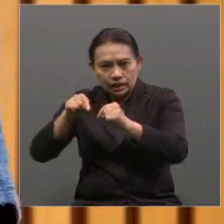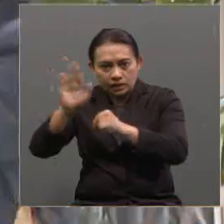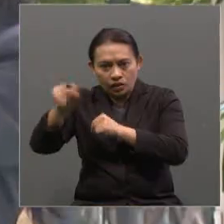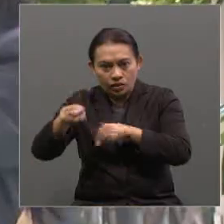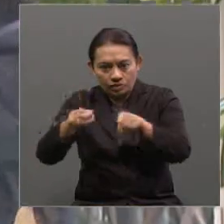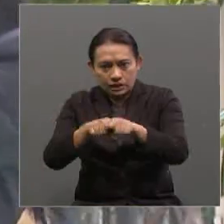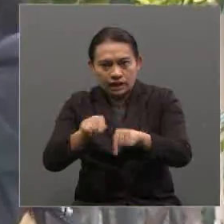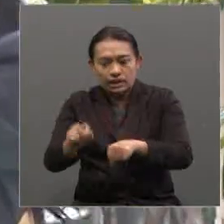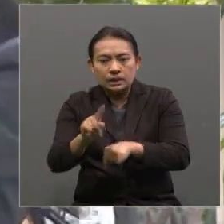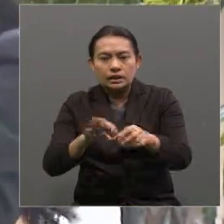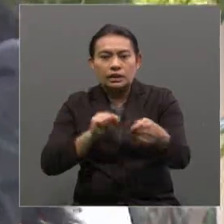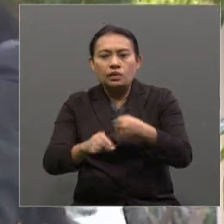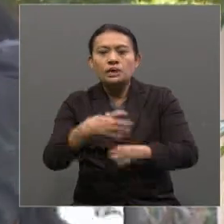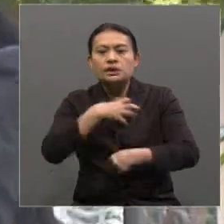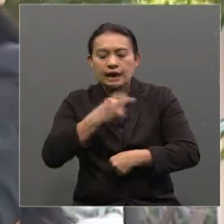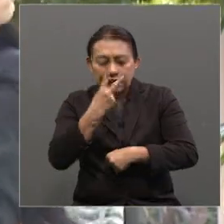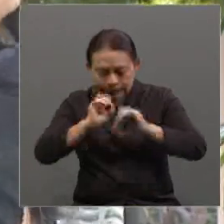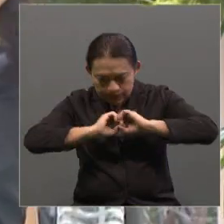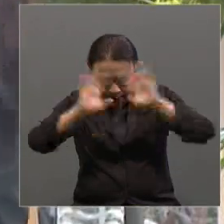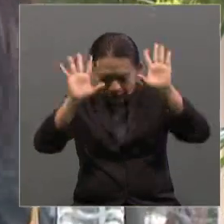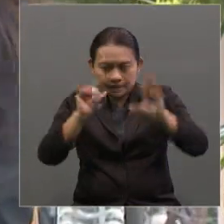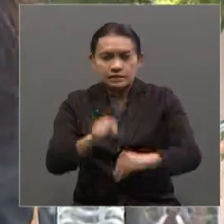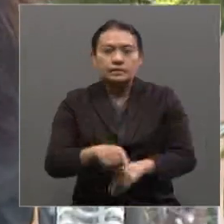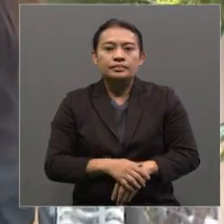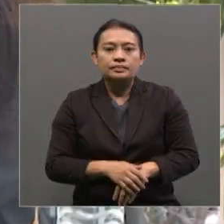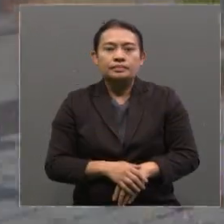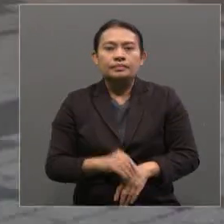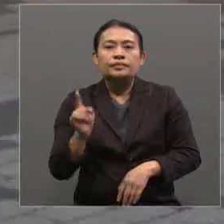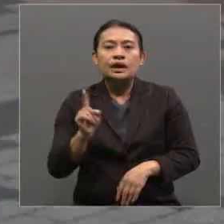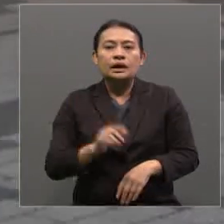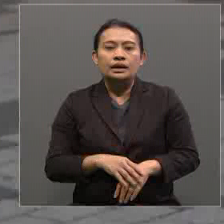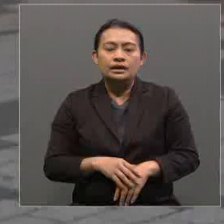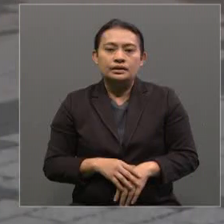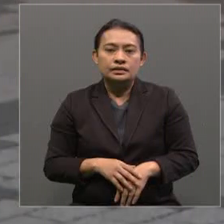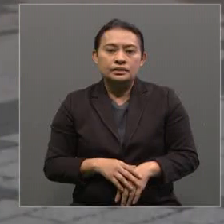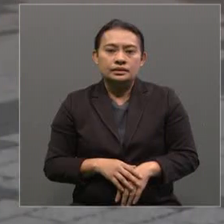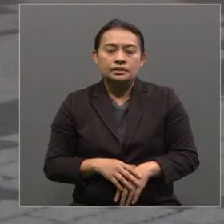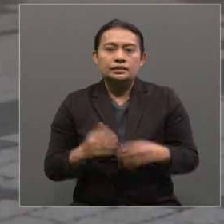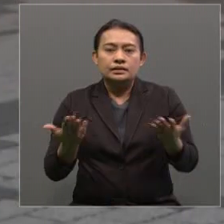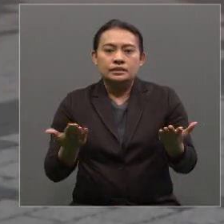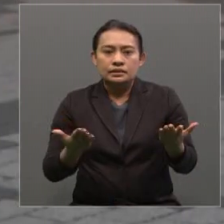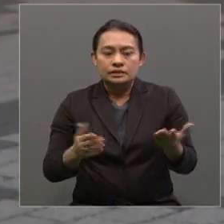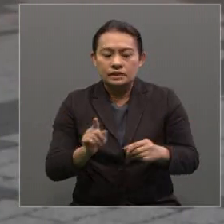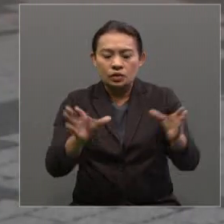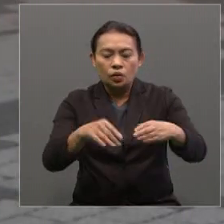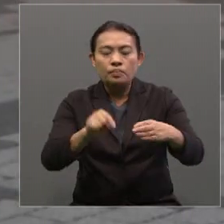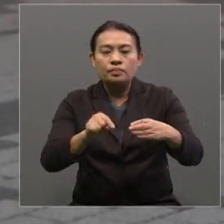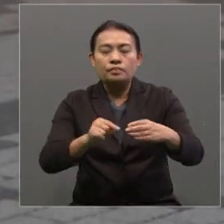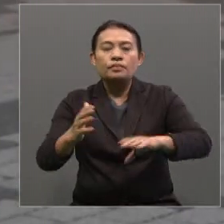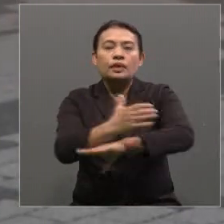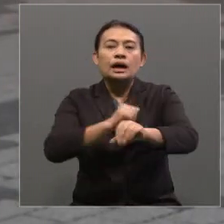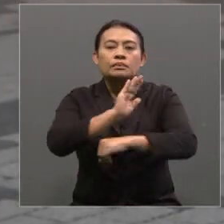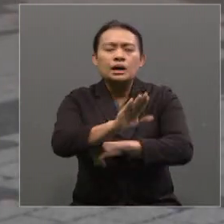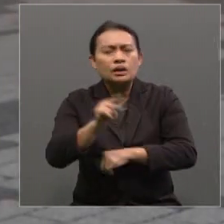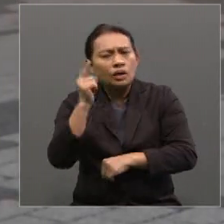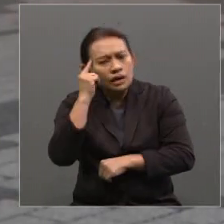องการความชัดเจน ครับ คือชัดเจนนะครับว่าจุดยืนหลักๆของแต่ละพรรคการเมืองเนี่ยมันคื